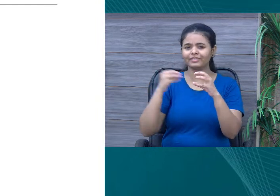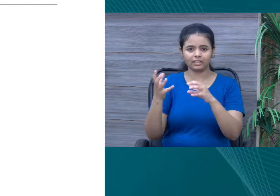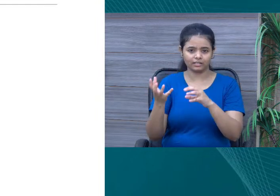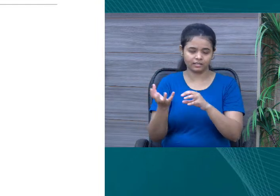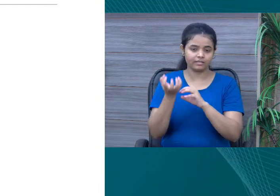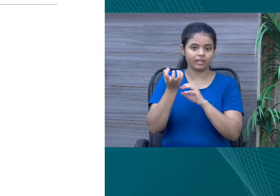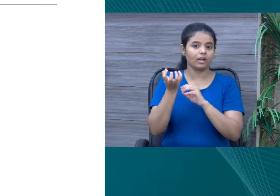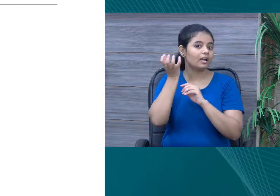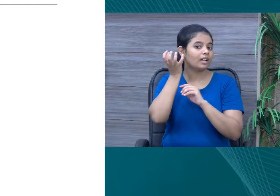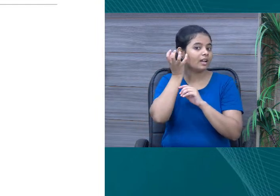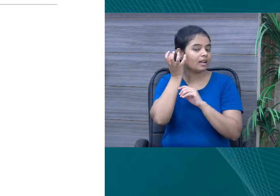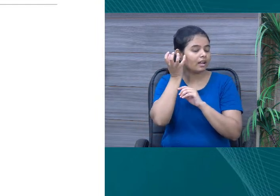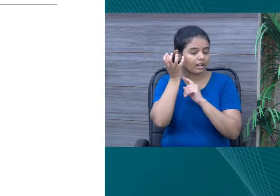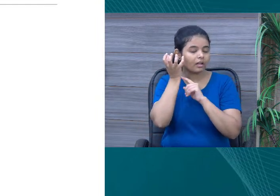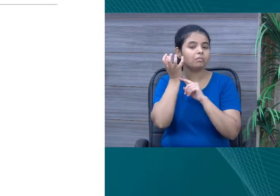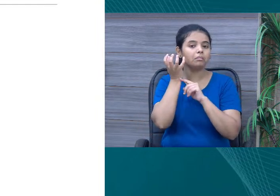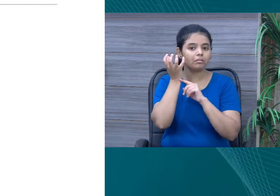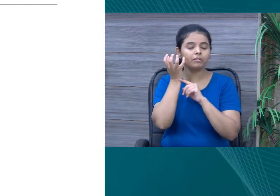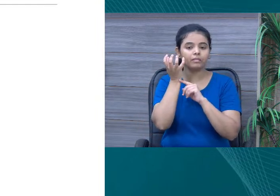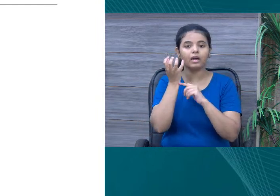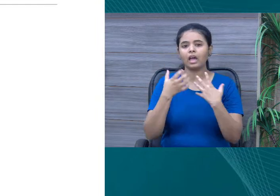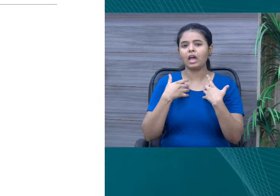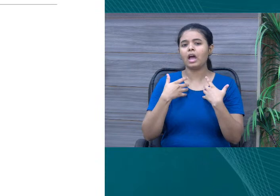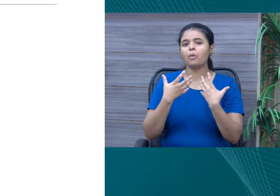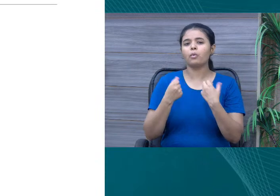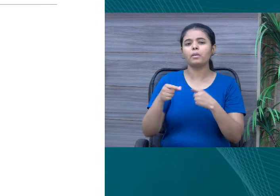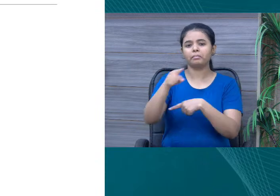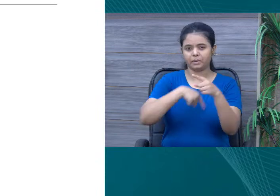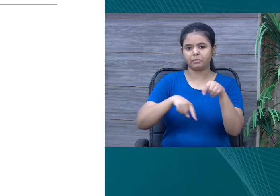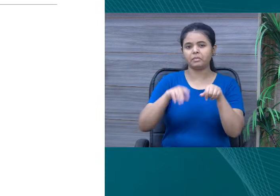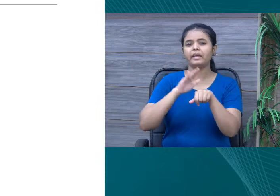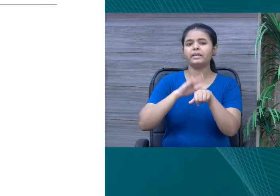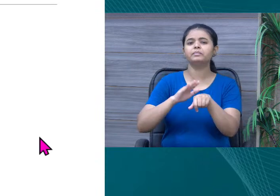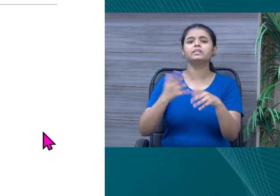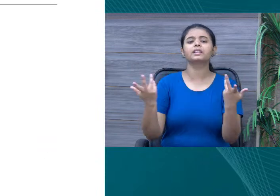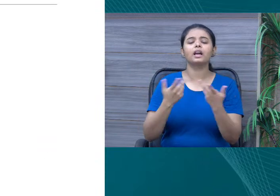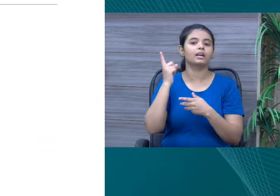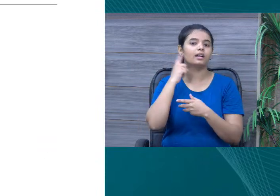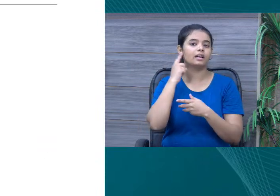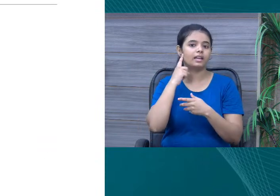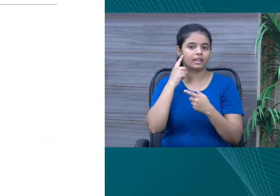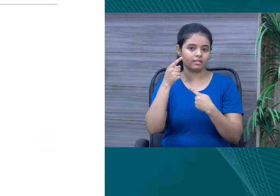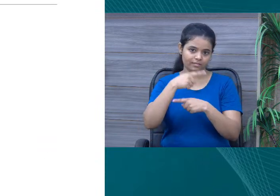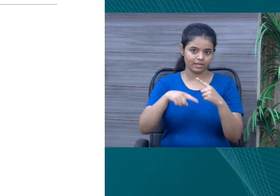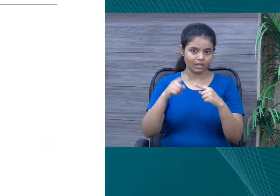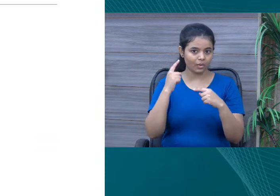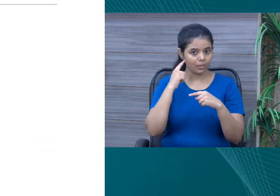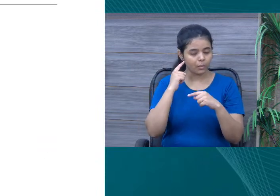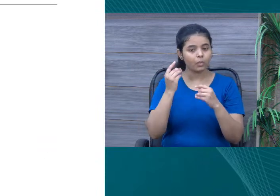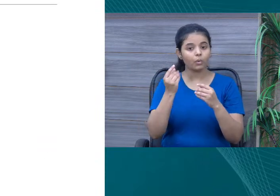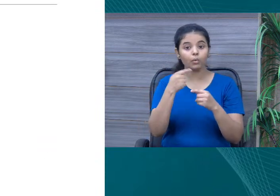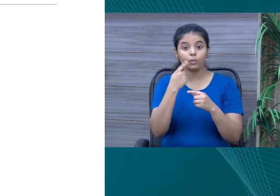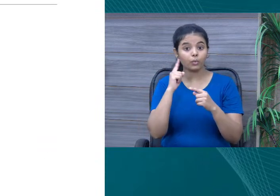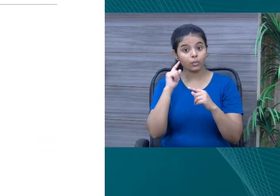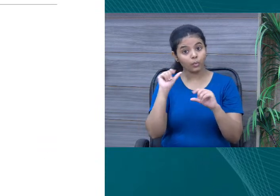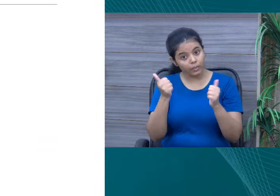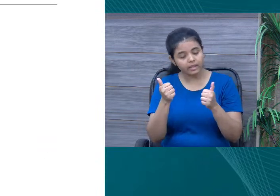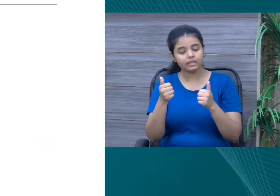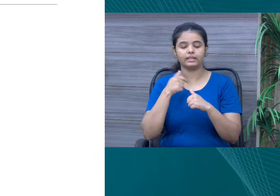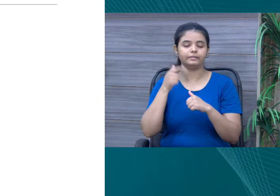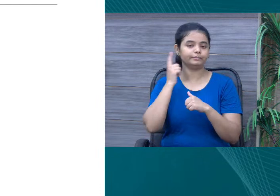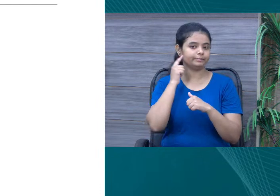जो shell के अंदर उसको सुनाई दिया. So I just want to you people to experience one thing कि किस तरीके से sound wave हमें सुनाई दी